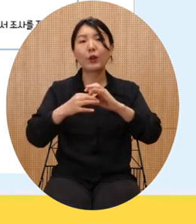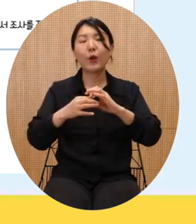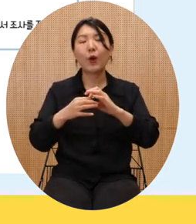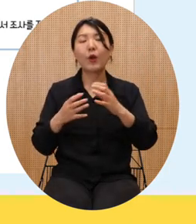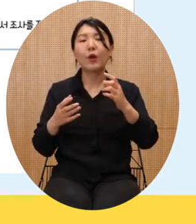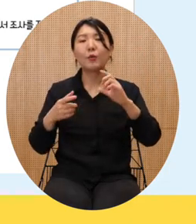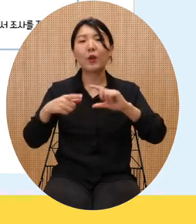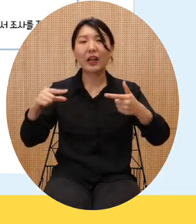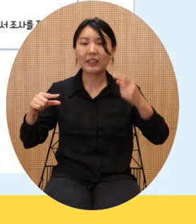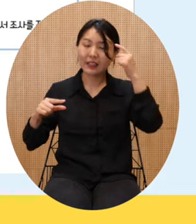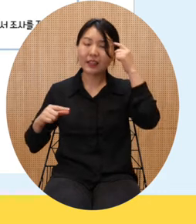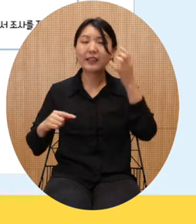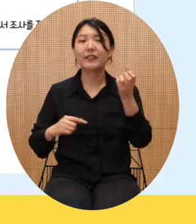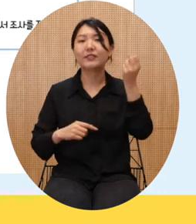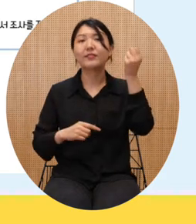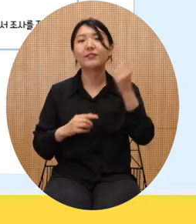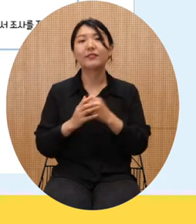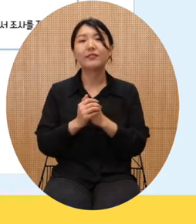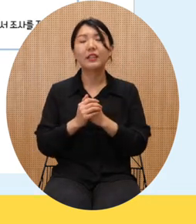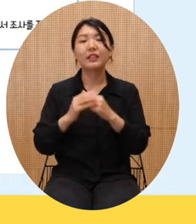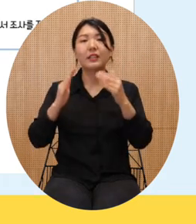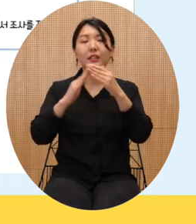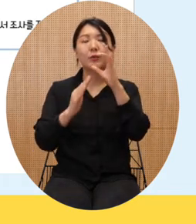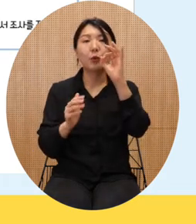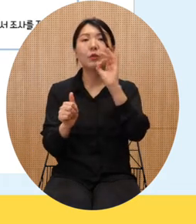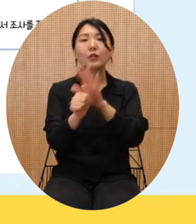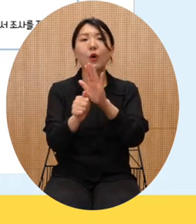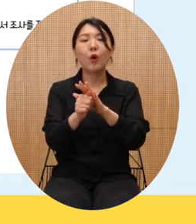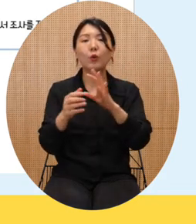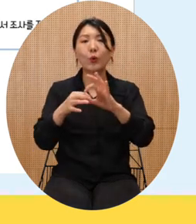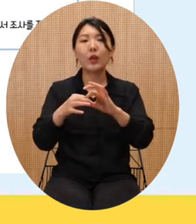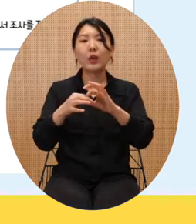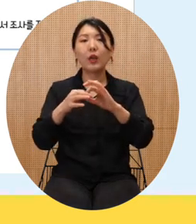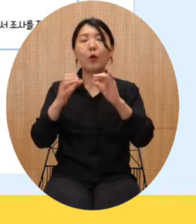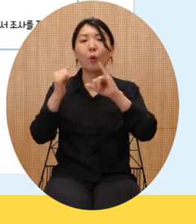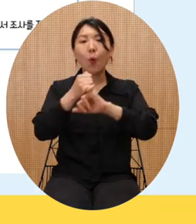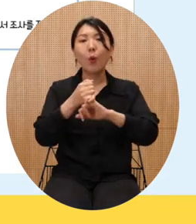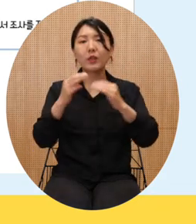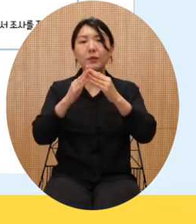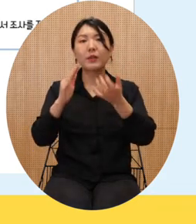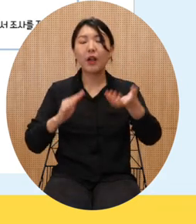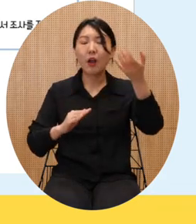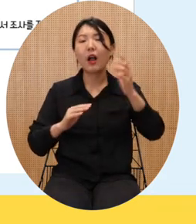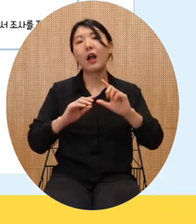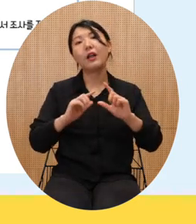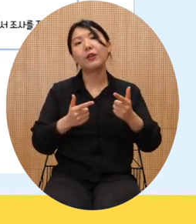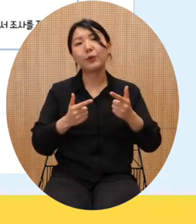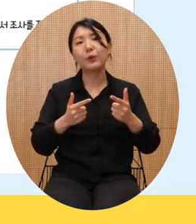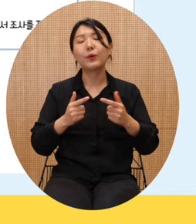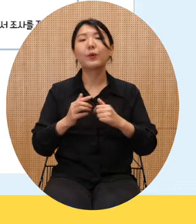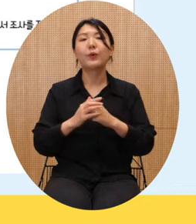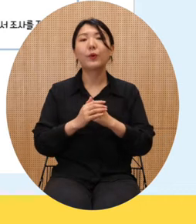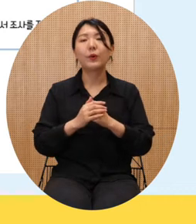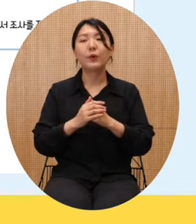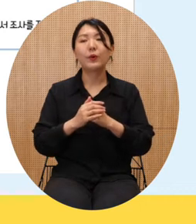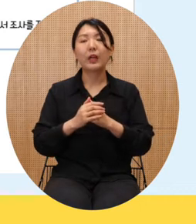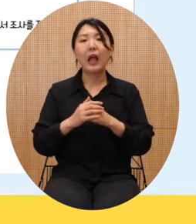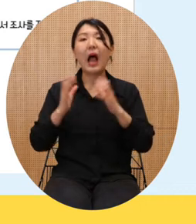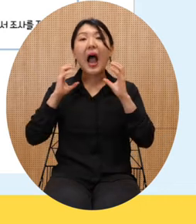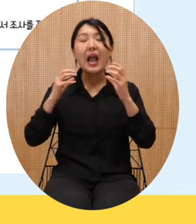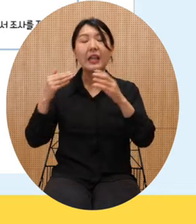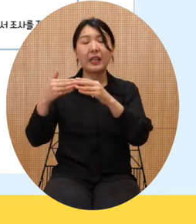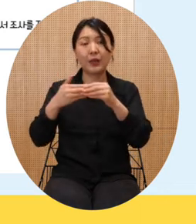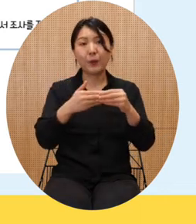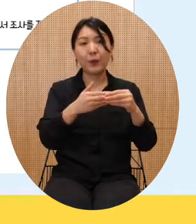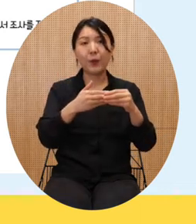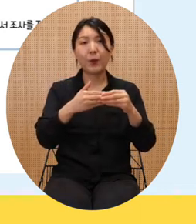보면서 좀 많은 생각을 했는데요. 주거비 지원을 통해서 꼭 주거 상향이 되지 않더라도 지금의 그러니까